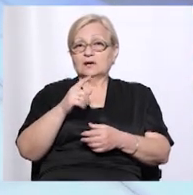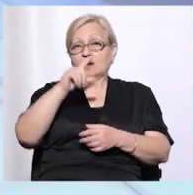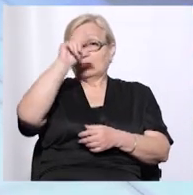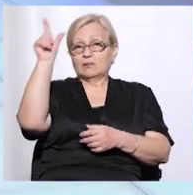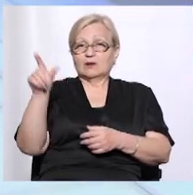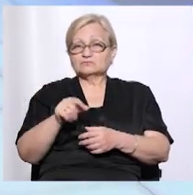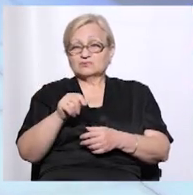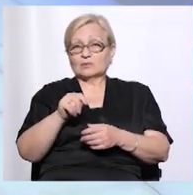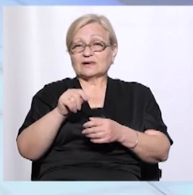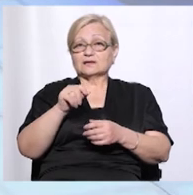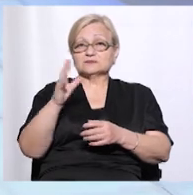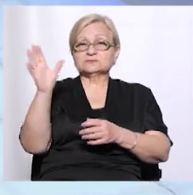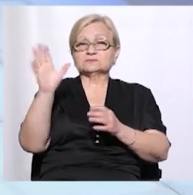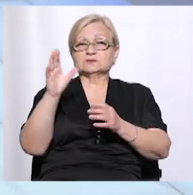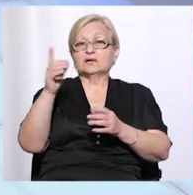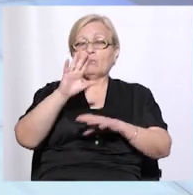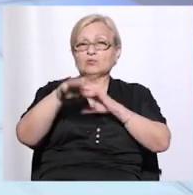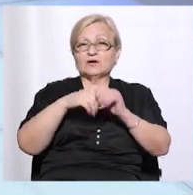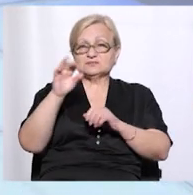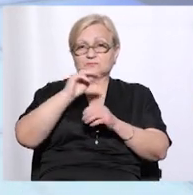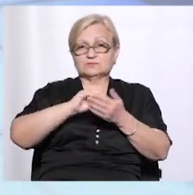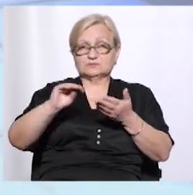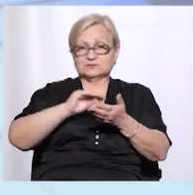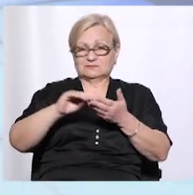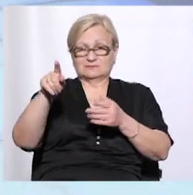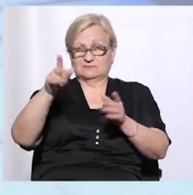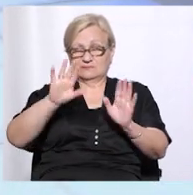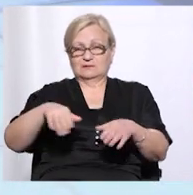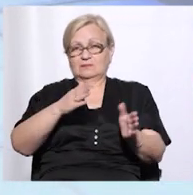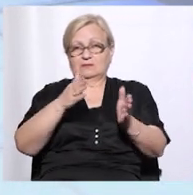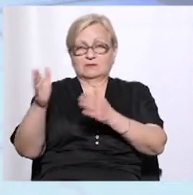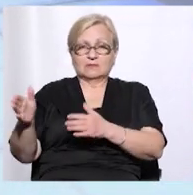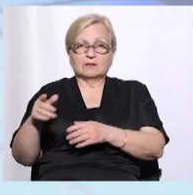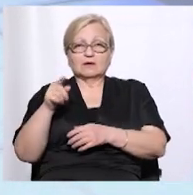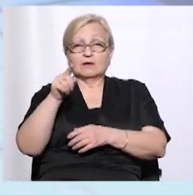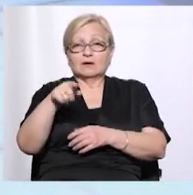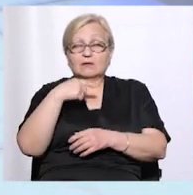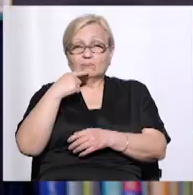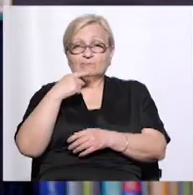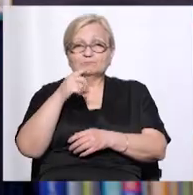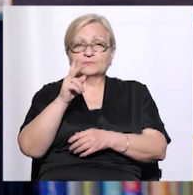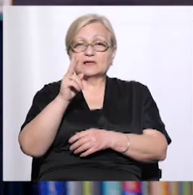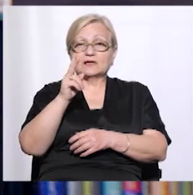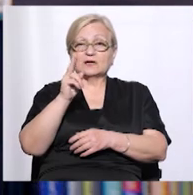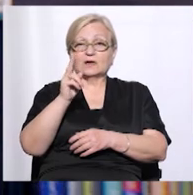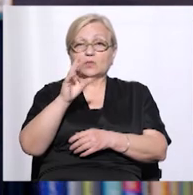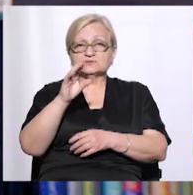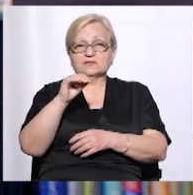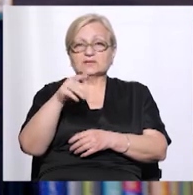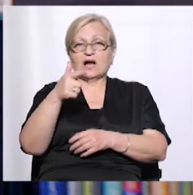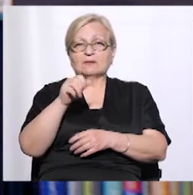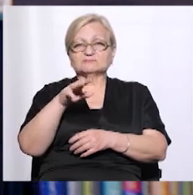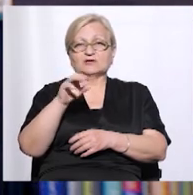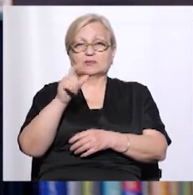მთვარის მოტაცების დაწერის დროს. და ყველაზე მთავარი, მე რომ მკითხოთ, ვეთანხმები ბევრ კრიტიკოსს, რომელსაც მიაჩნია, რომ კონსტანტინე გამსახურდიას